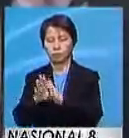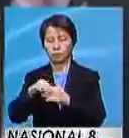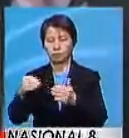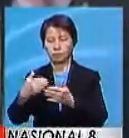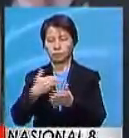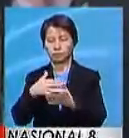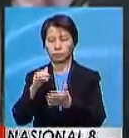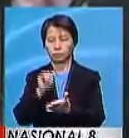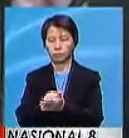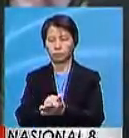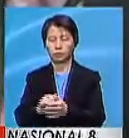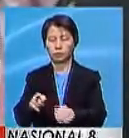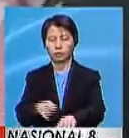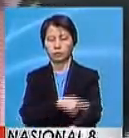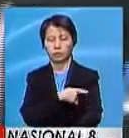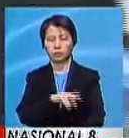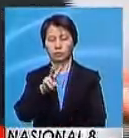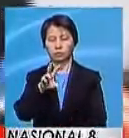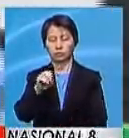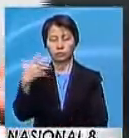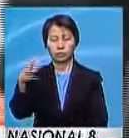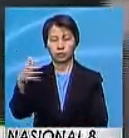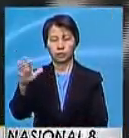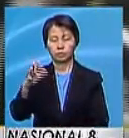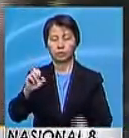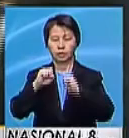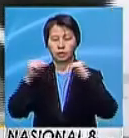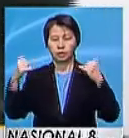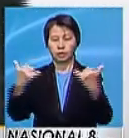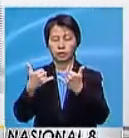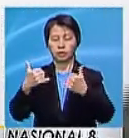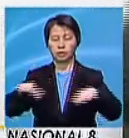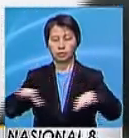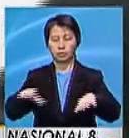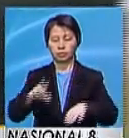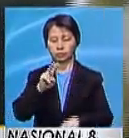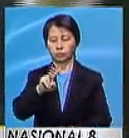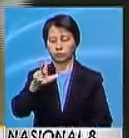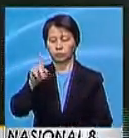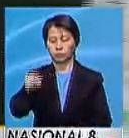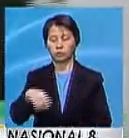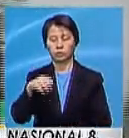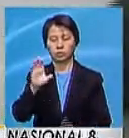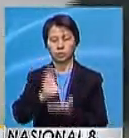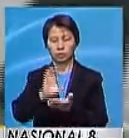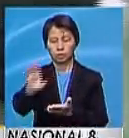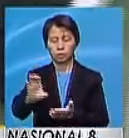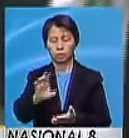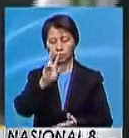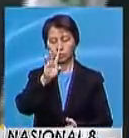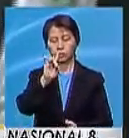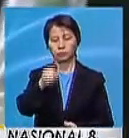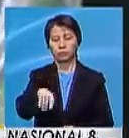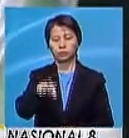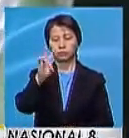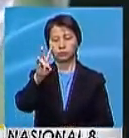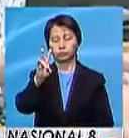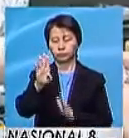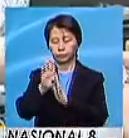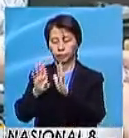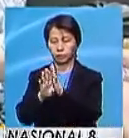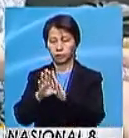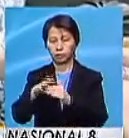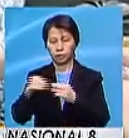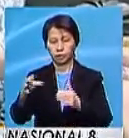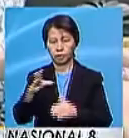sebelumnya. Sepanjang 2015, syarikat itu telah melaksanakan 23 pelaburan berjumlah 8.7 bilion ringgit